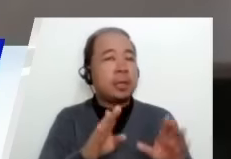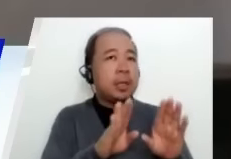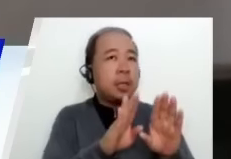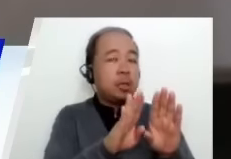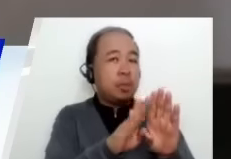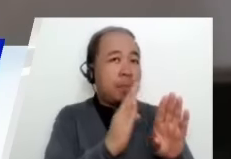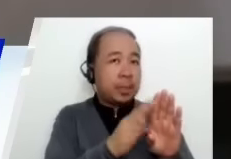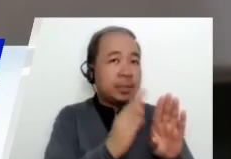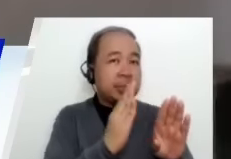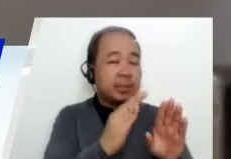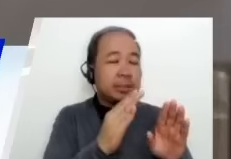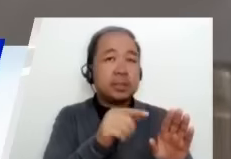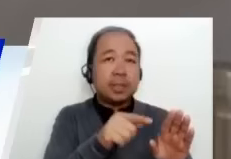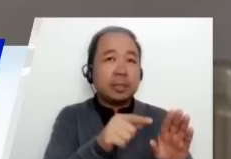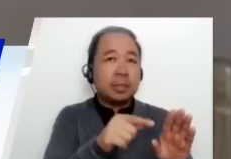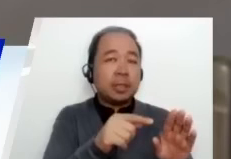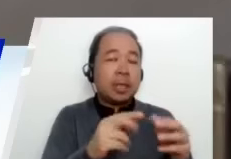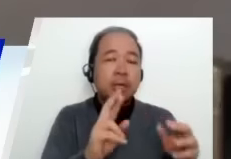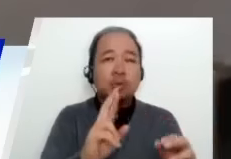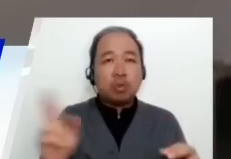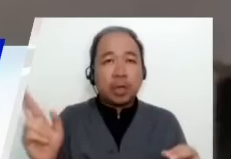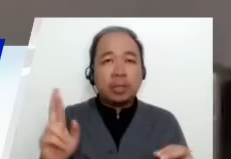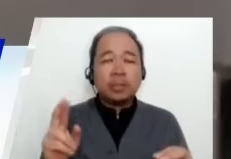So meron ding mga safety